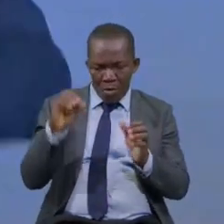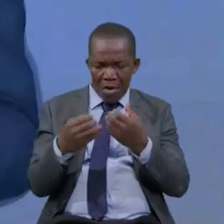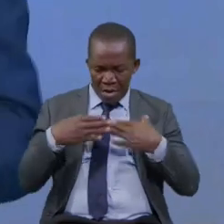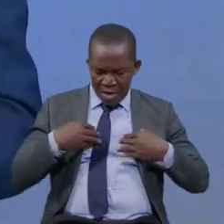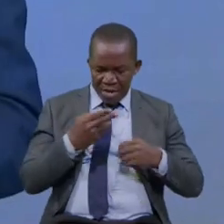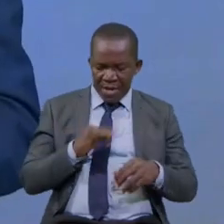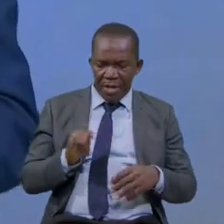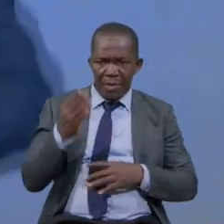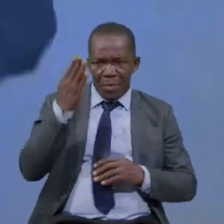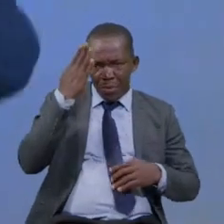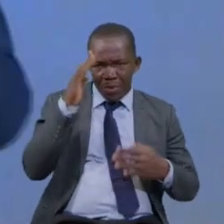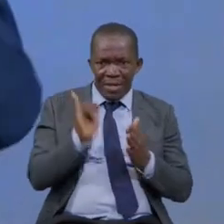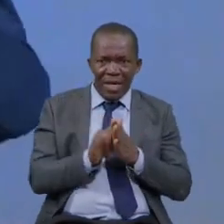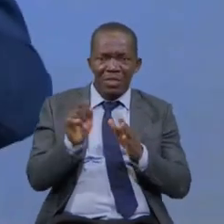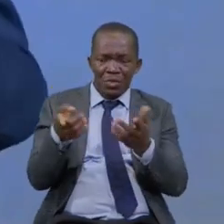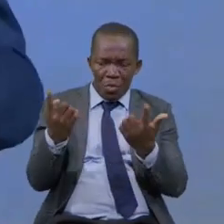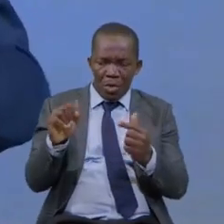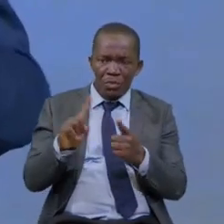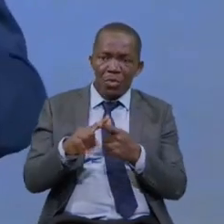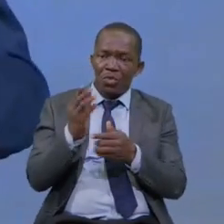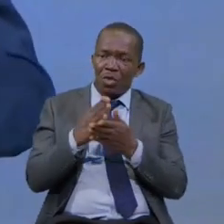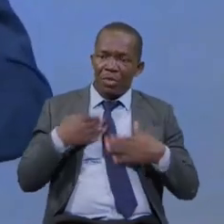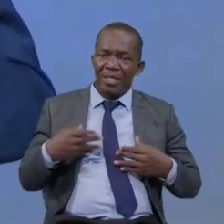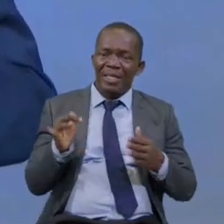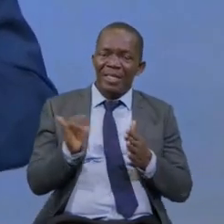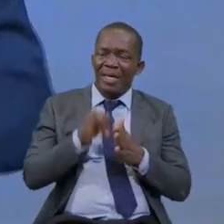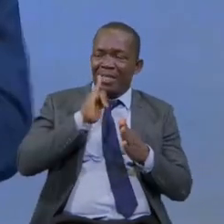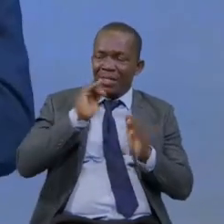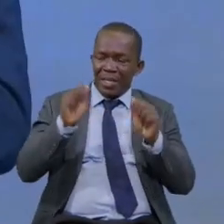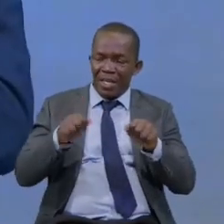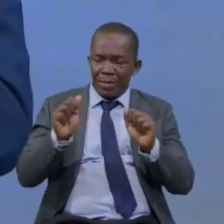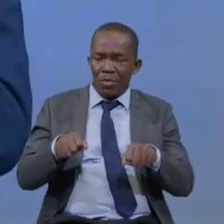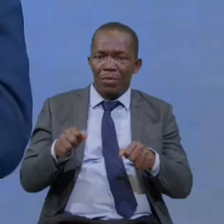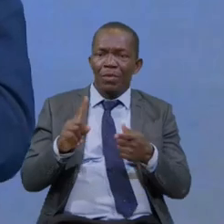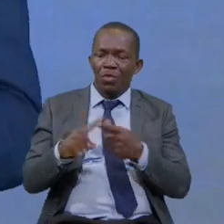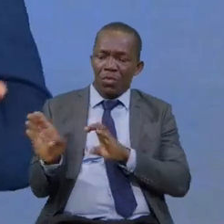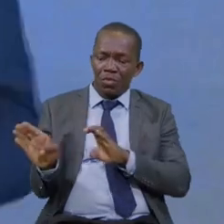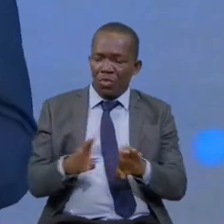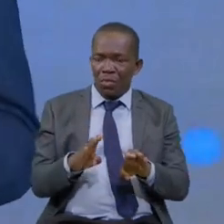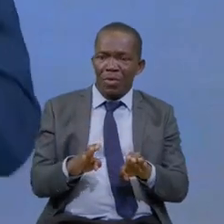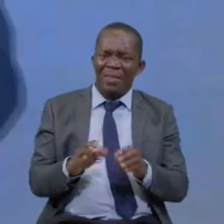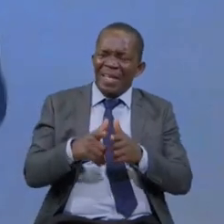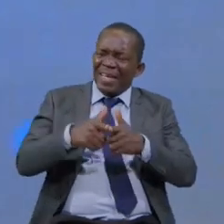capable, à celui qui est capable, celui qui peut